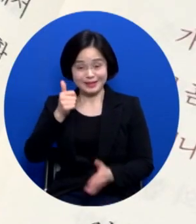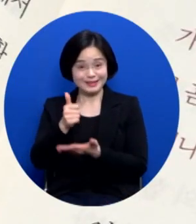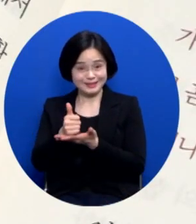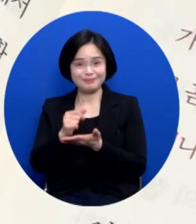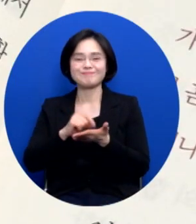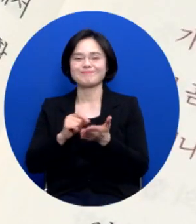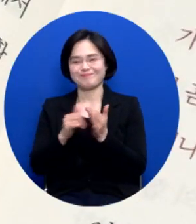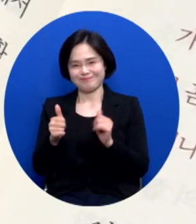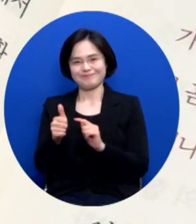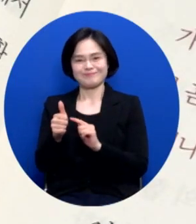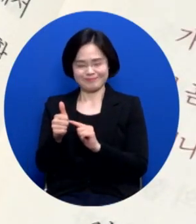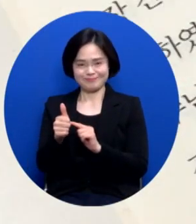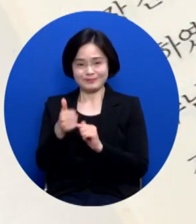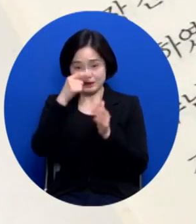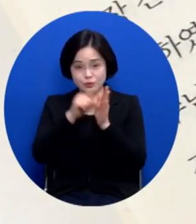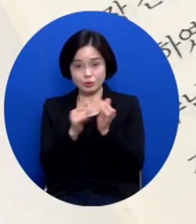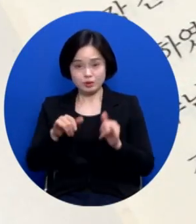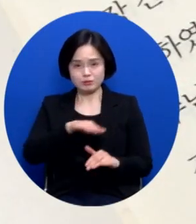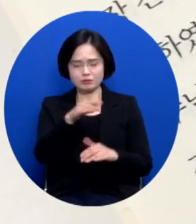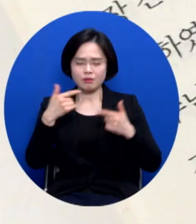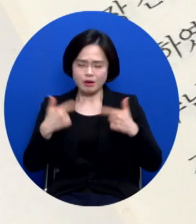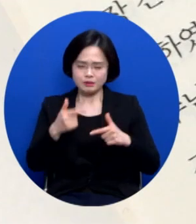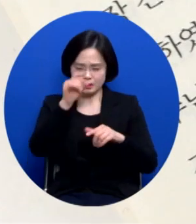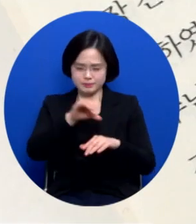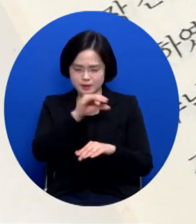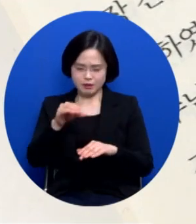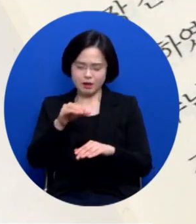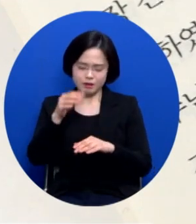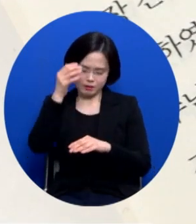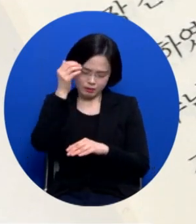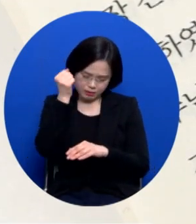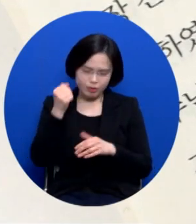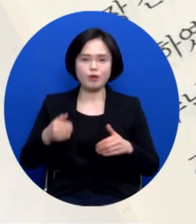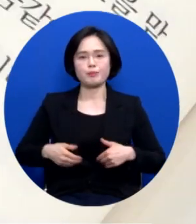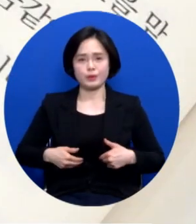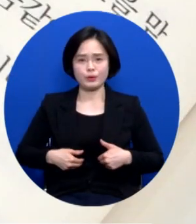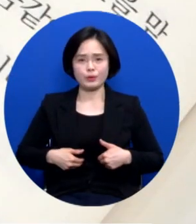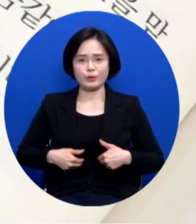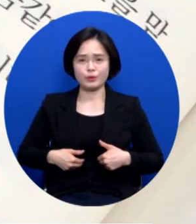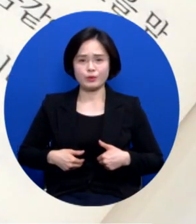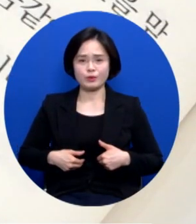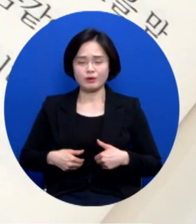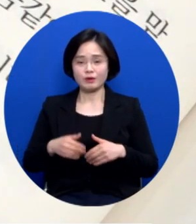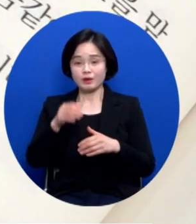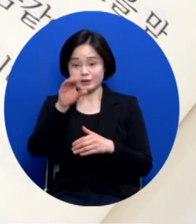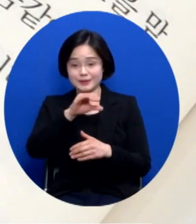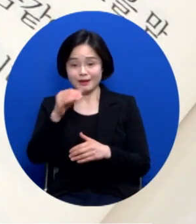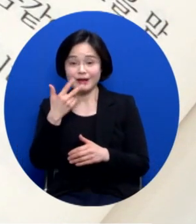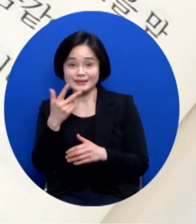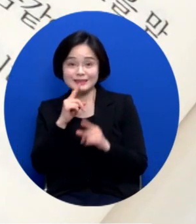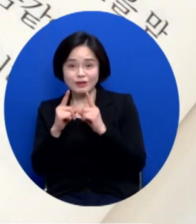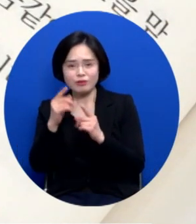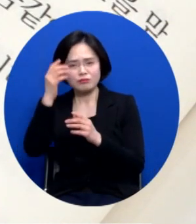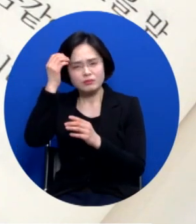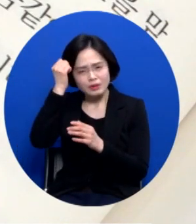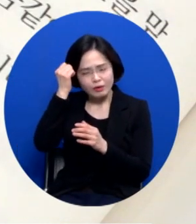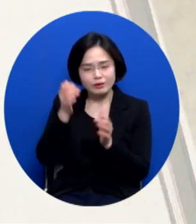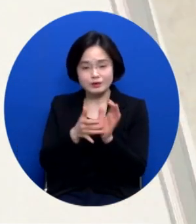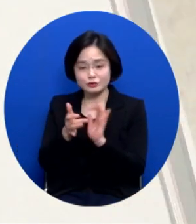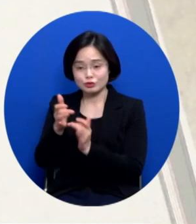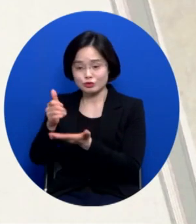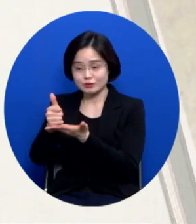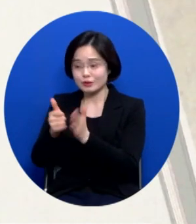날마다 십자가를 기억해야 한다며 가상실원의 말씀을 묵상하며 예수가 주는 소망으로 승리하는 삶을